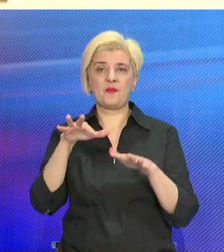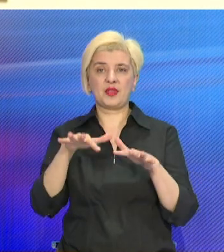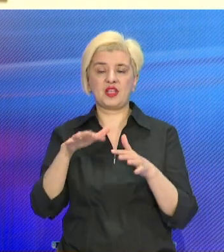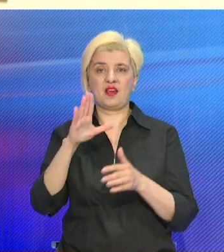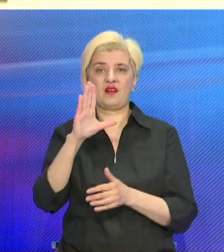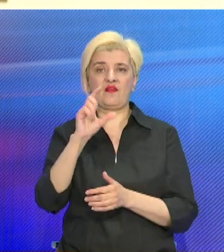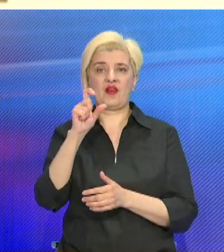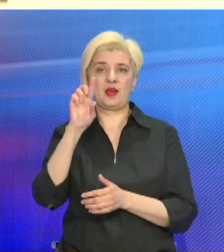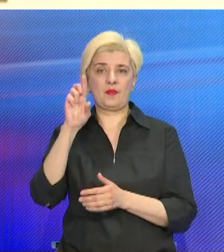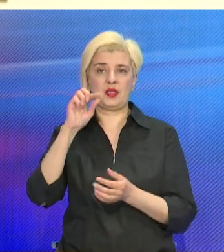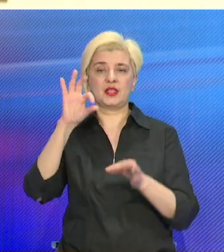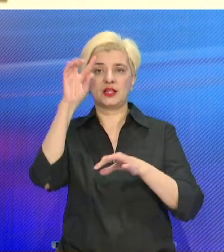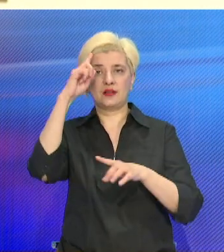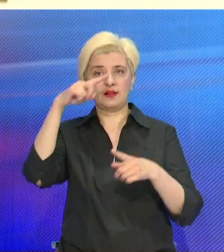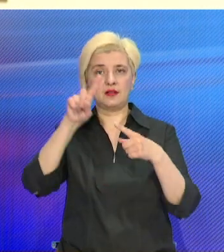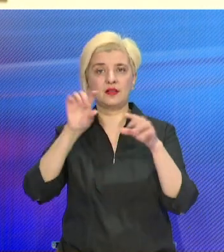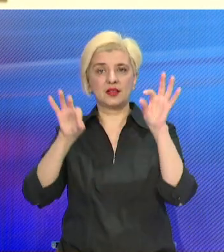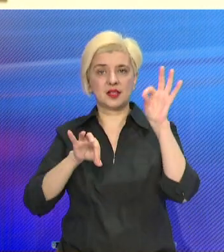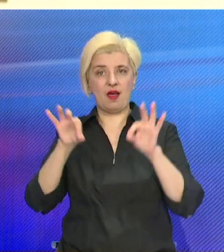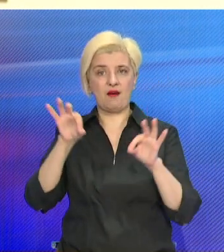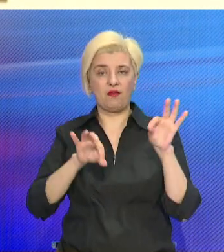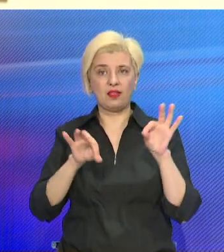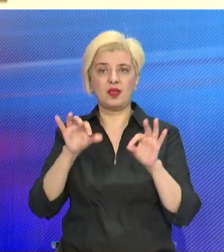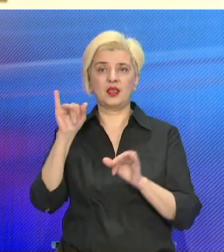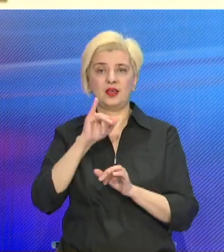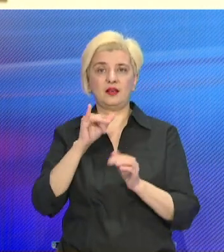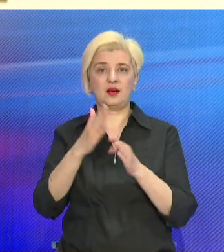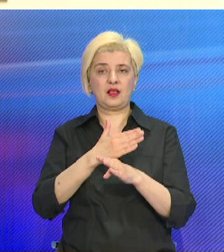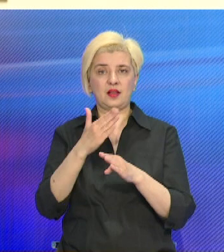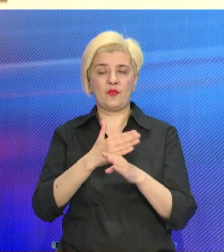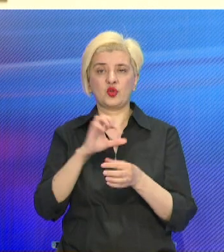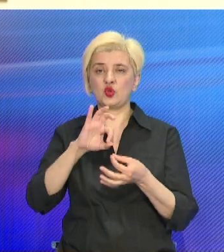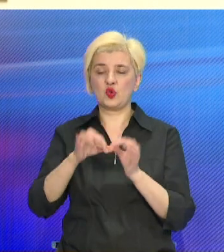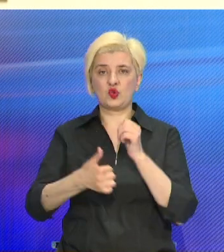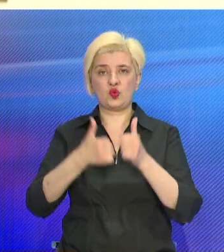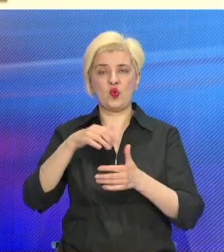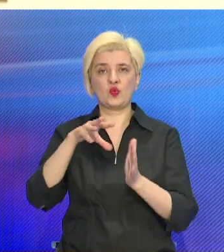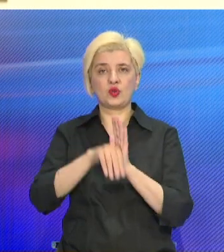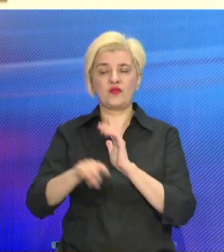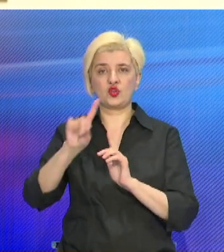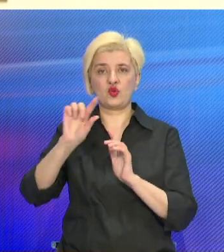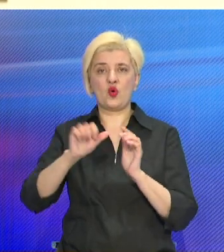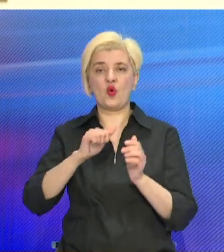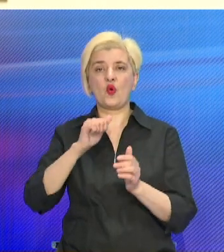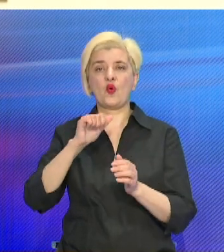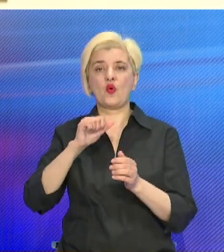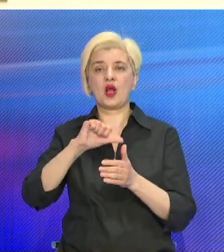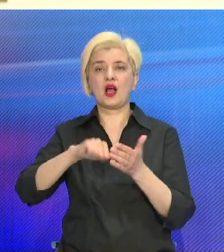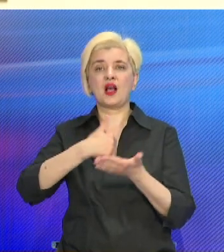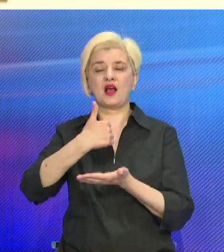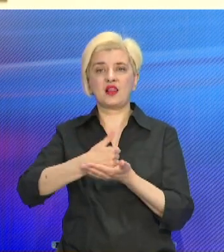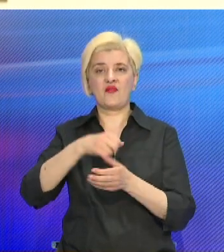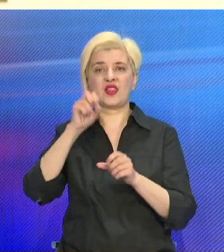разработка. Сложный очень конкурс, учитывая то, что главный эксперт не наш.